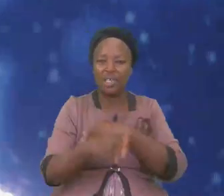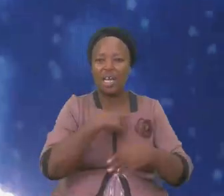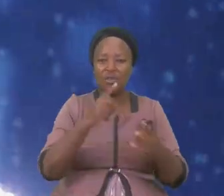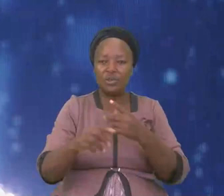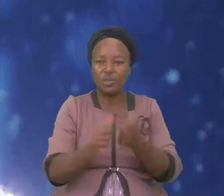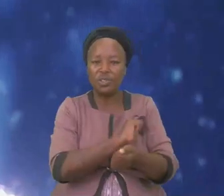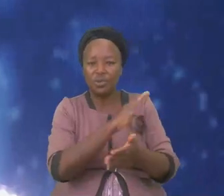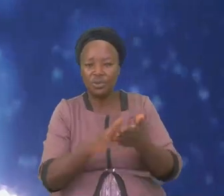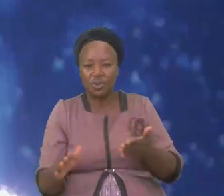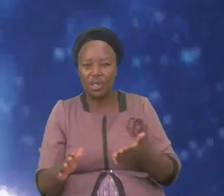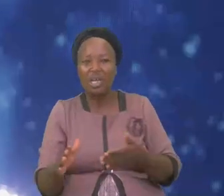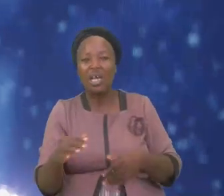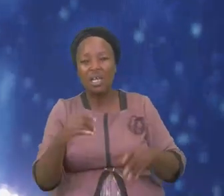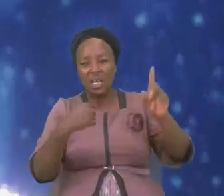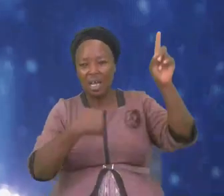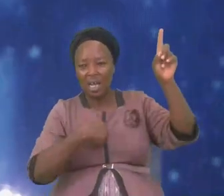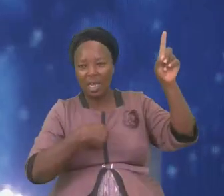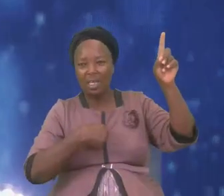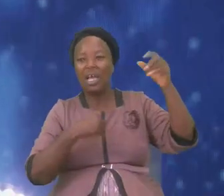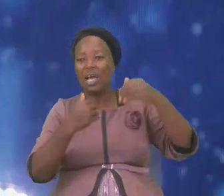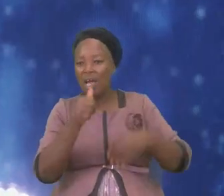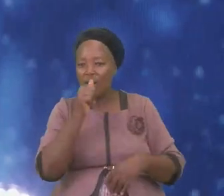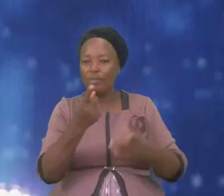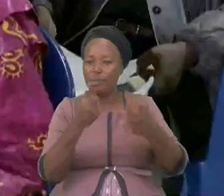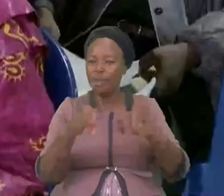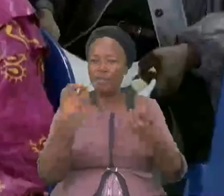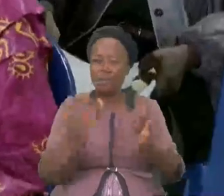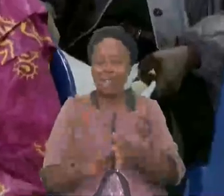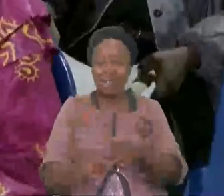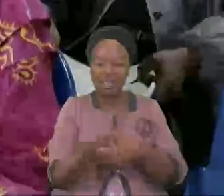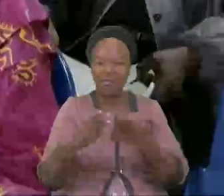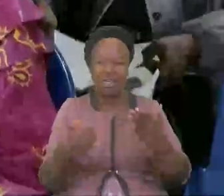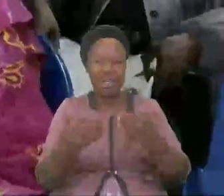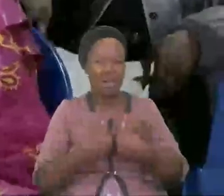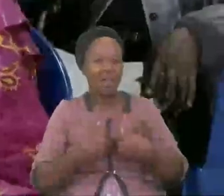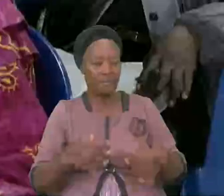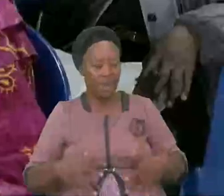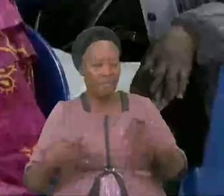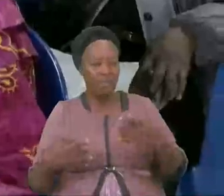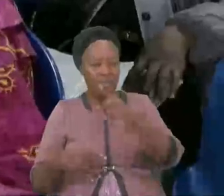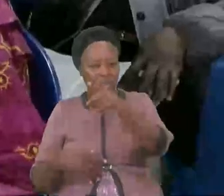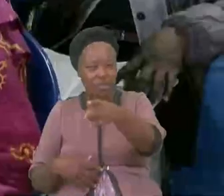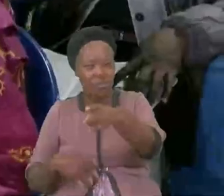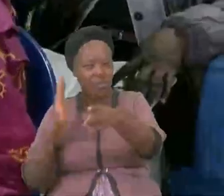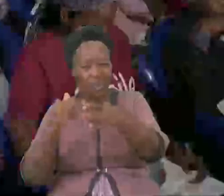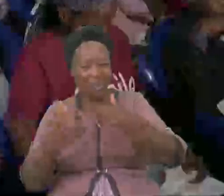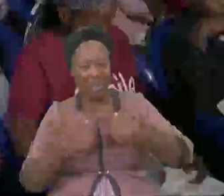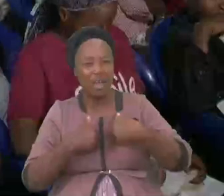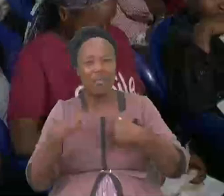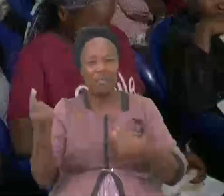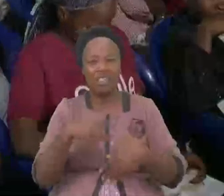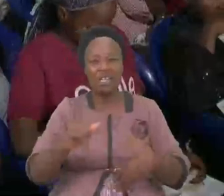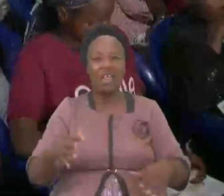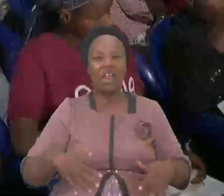détruire. Moi, je suis venu afin que les brebis aient la vie. Tu auras la vie éternelle ce